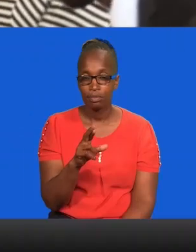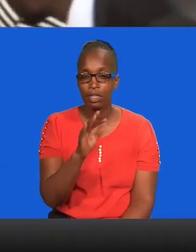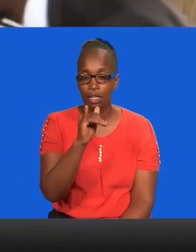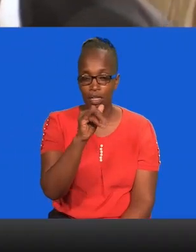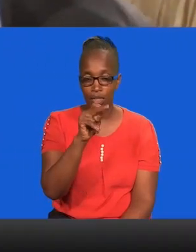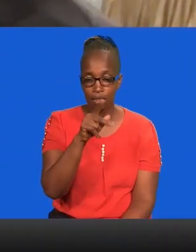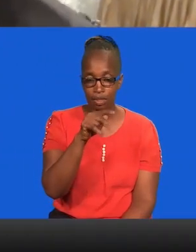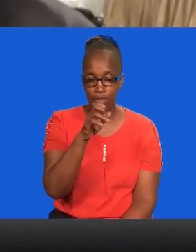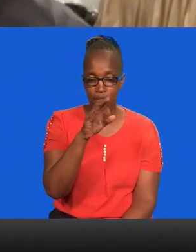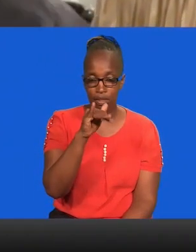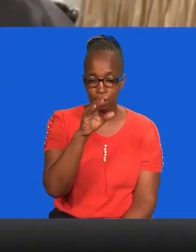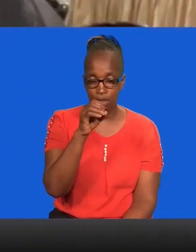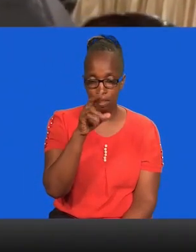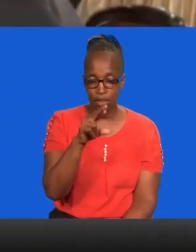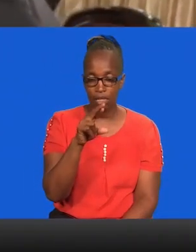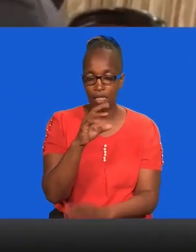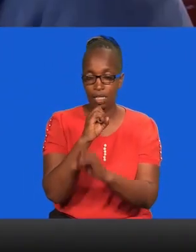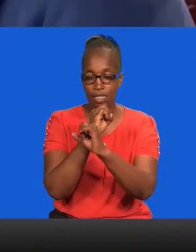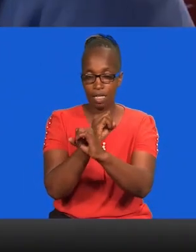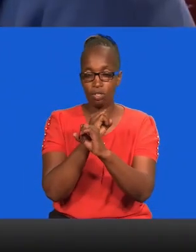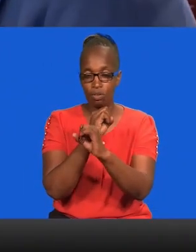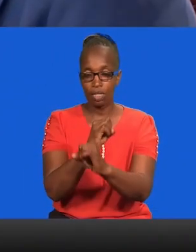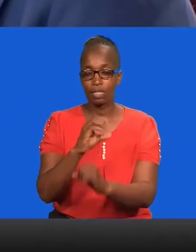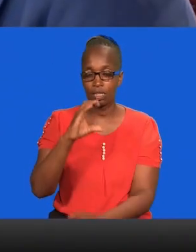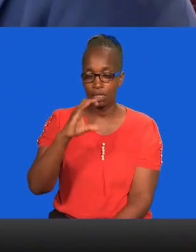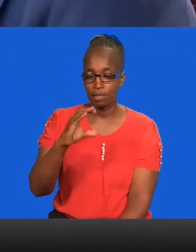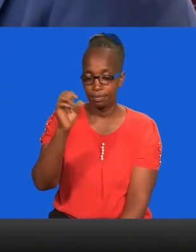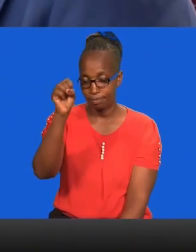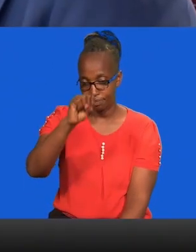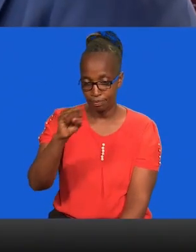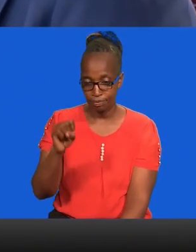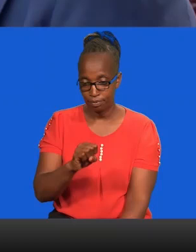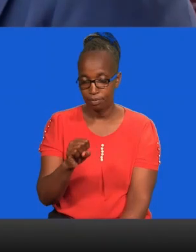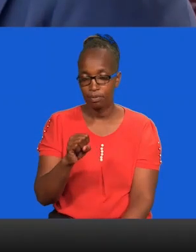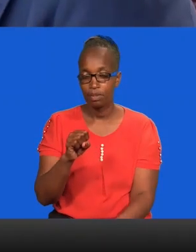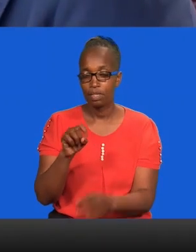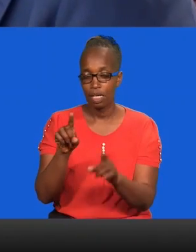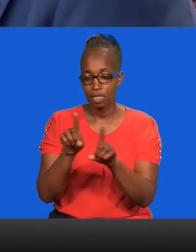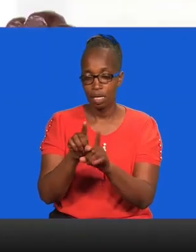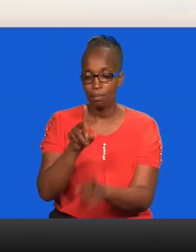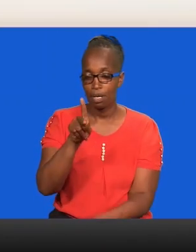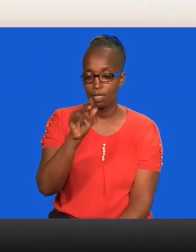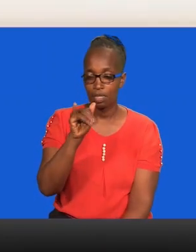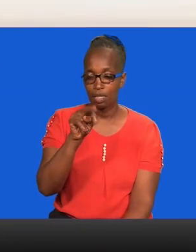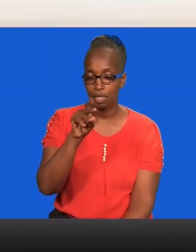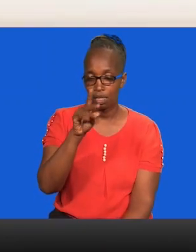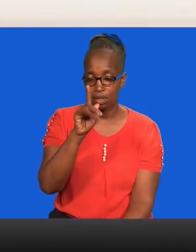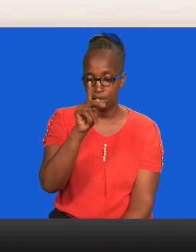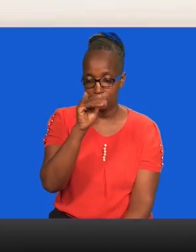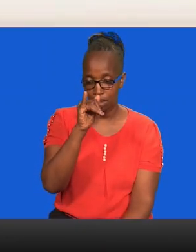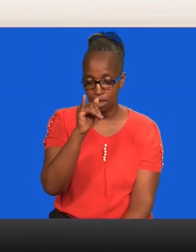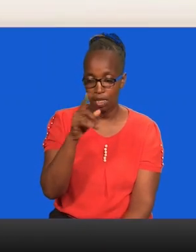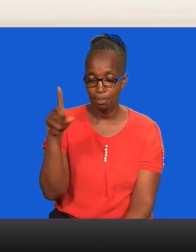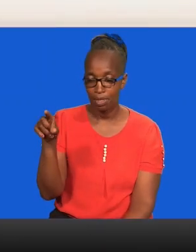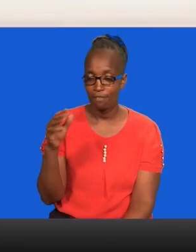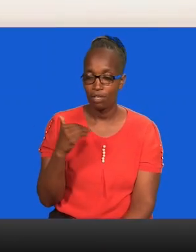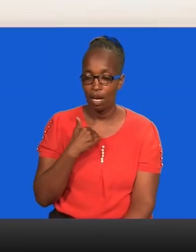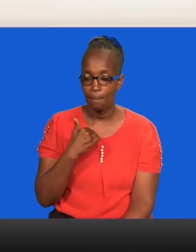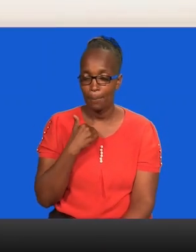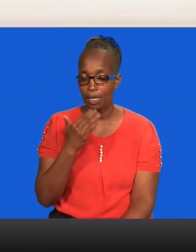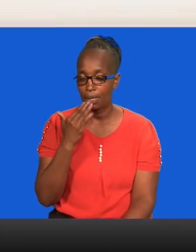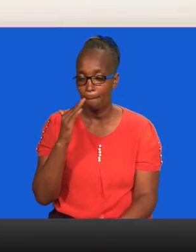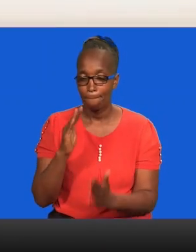katika uteuzi uliofanywa na rais, akirejea katika wizara hiyo hiyo ya usalama wa ndani. The Minister for Interior and